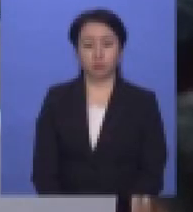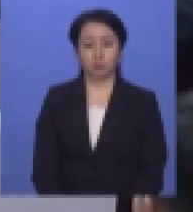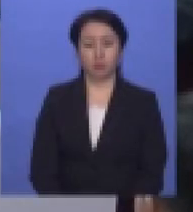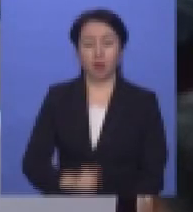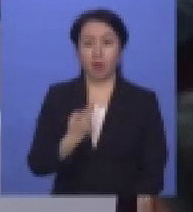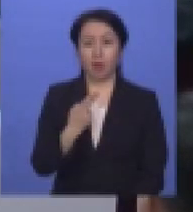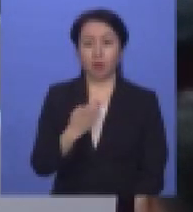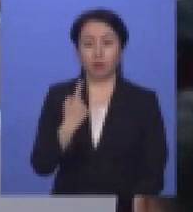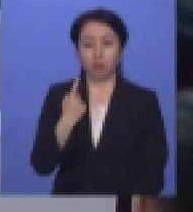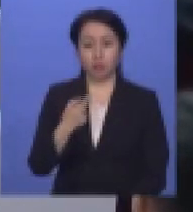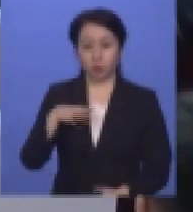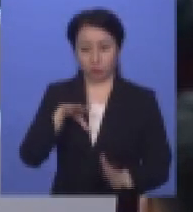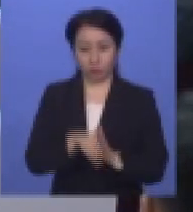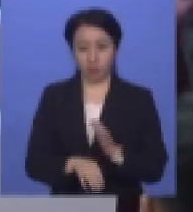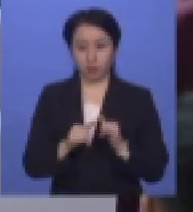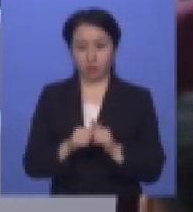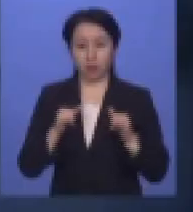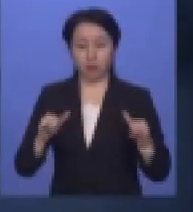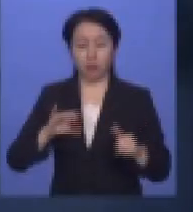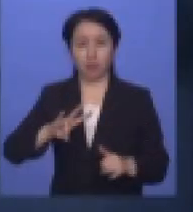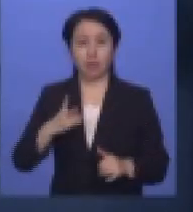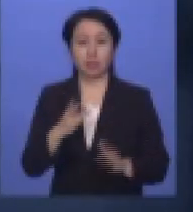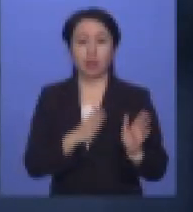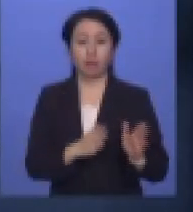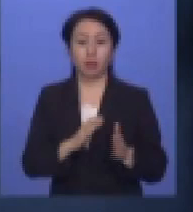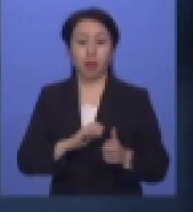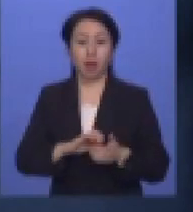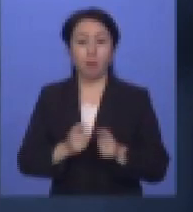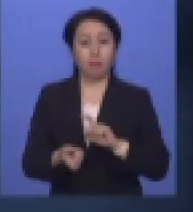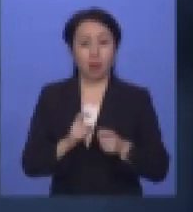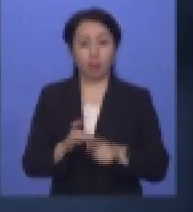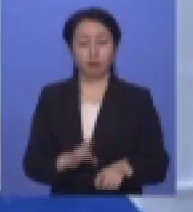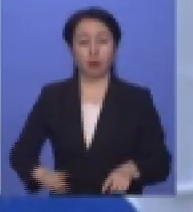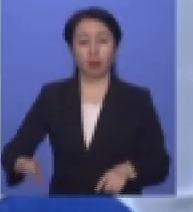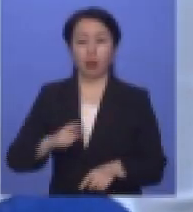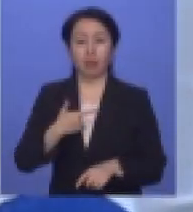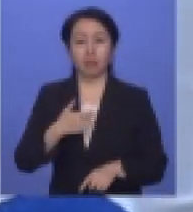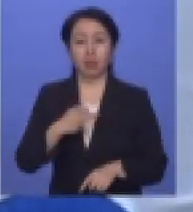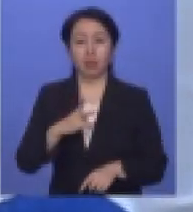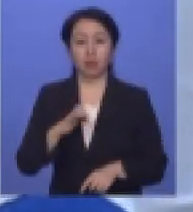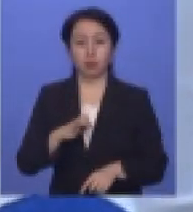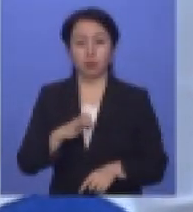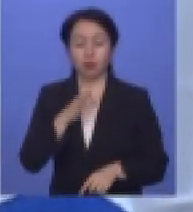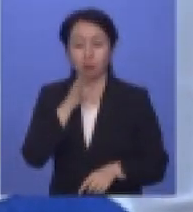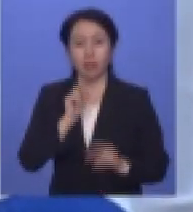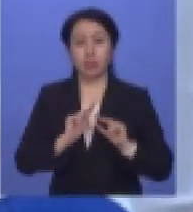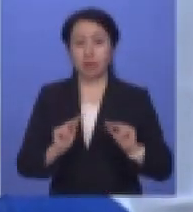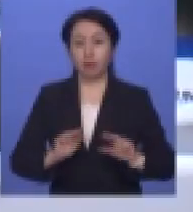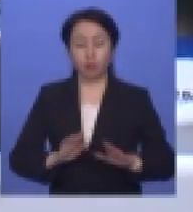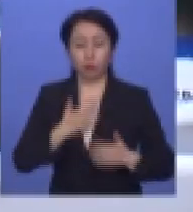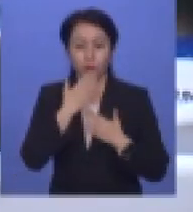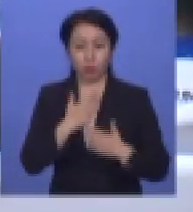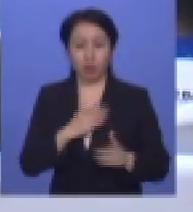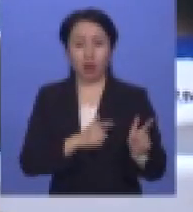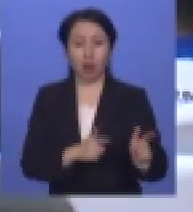Руслан Уркешев – один из тех, кто внес большой вклад в развитие национального вида борьбы в нашем регионе. Руслан Сагандыкович в свое время тренировал не только любителей,